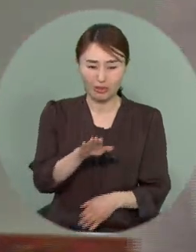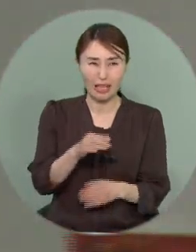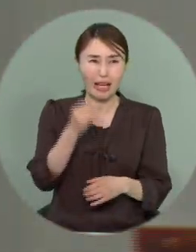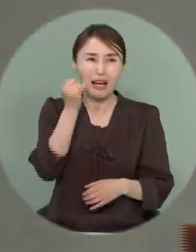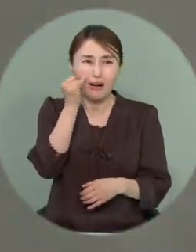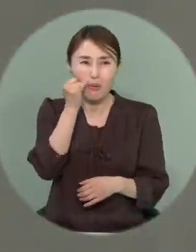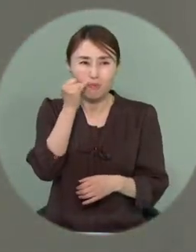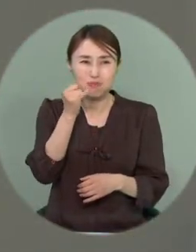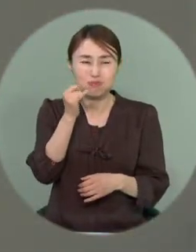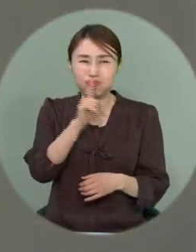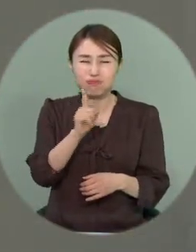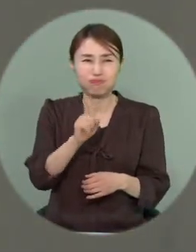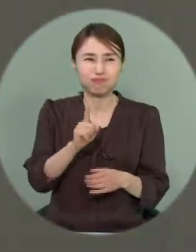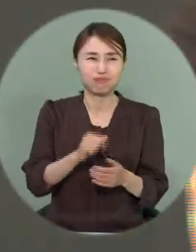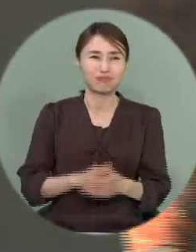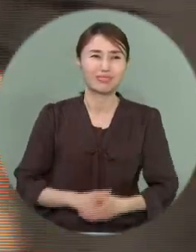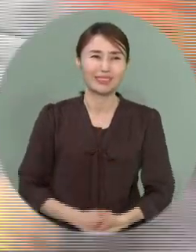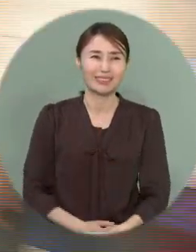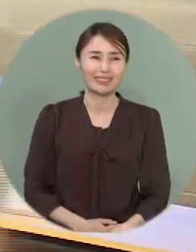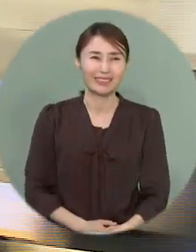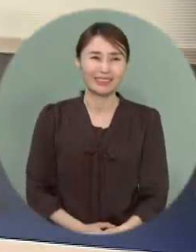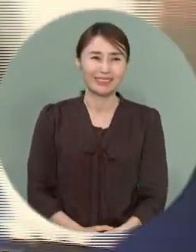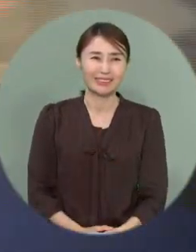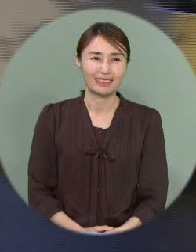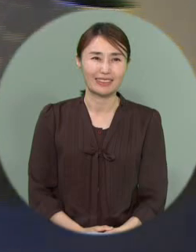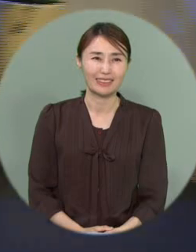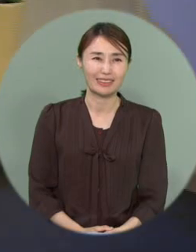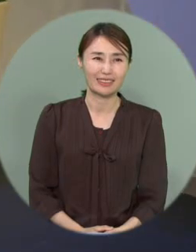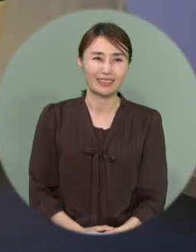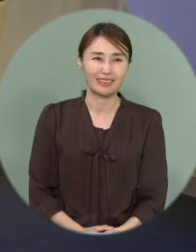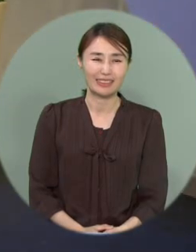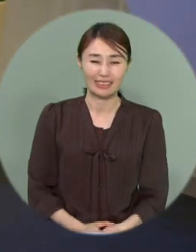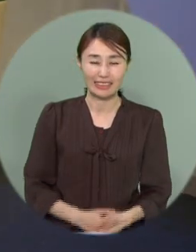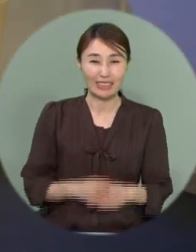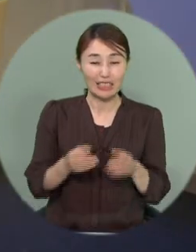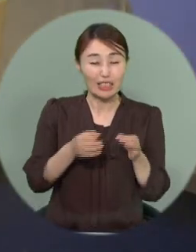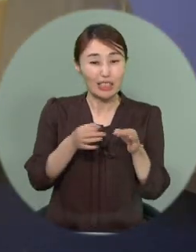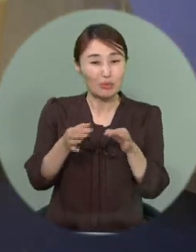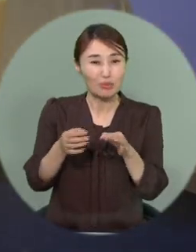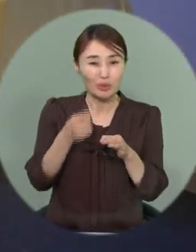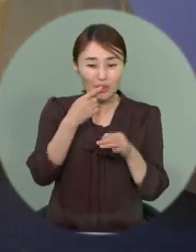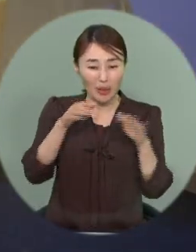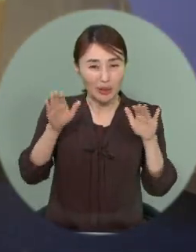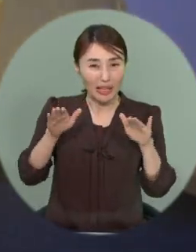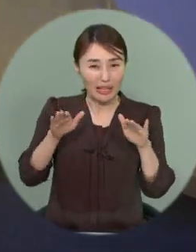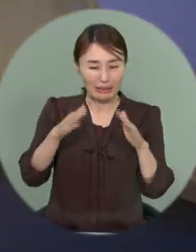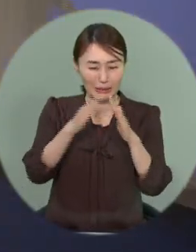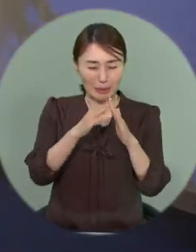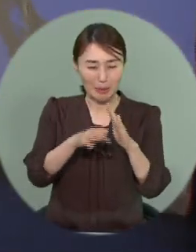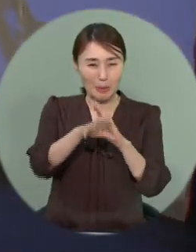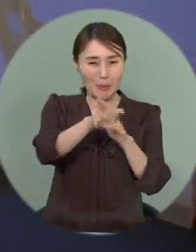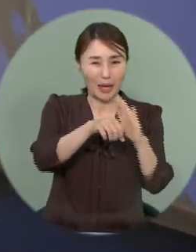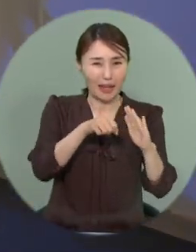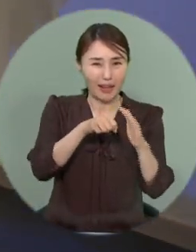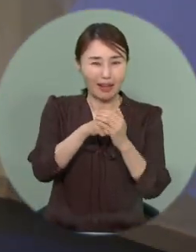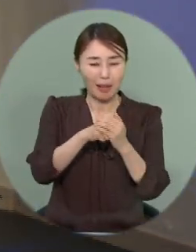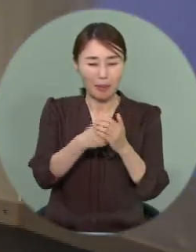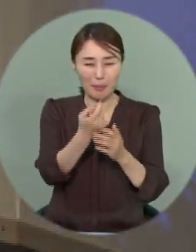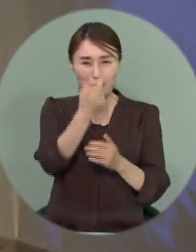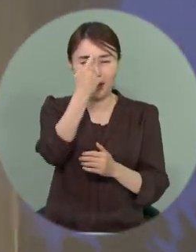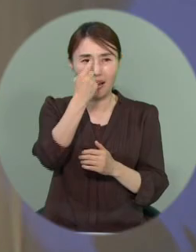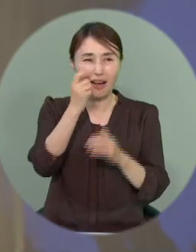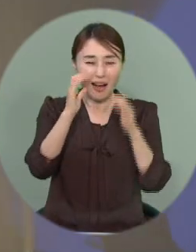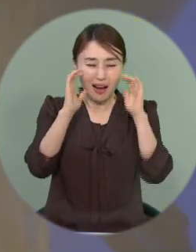아줌마! 아들이야! 기부 천사의 집을 털려다 들통나자 어릴 적 잃어버린